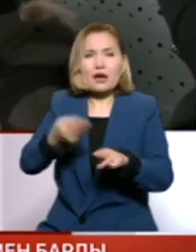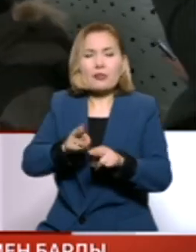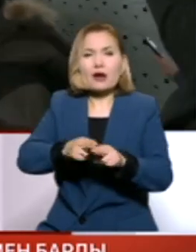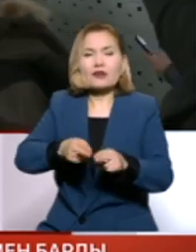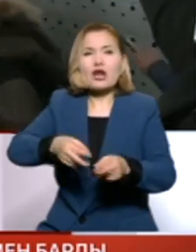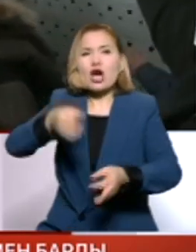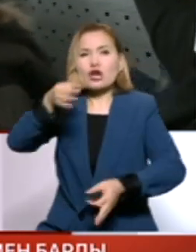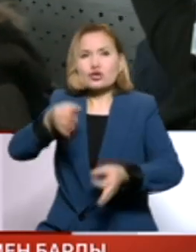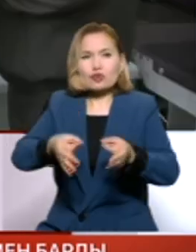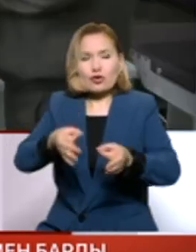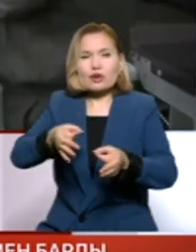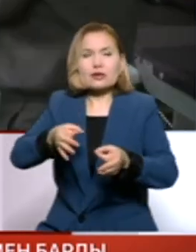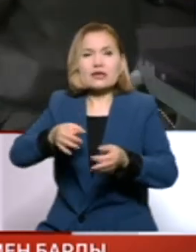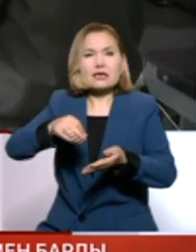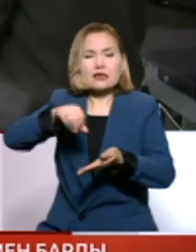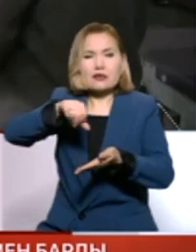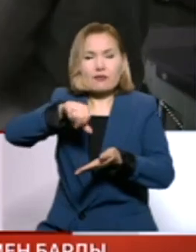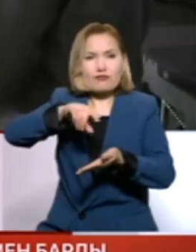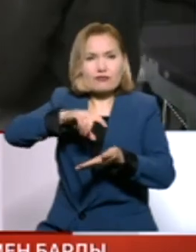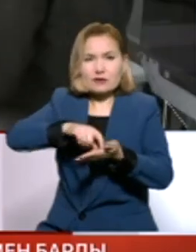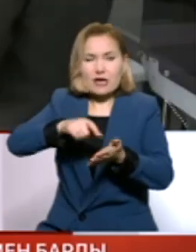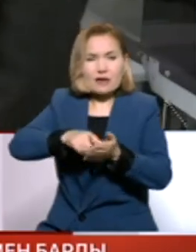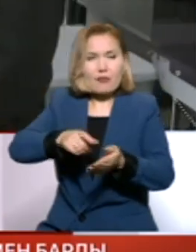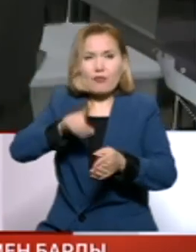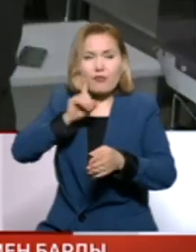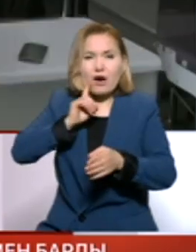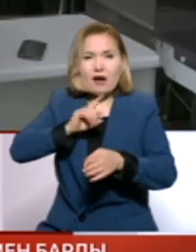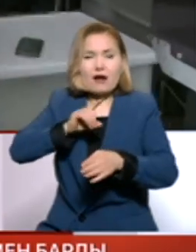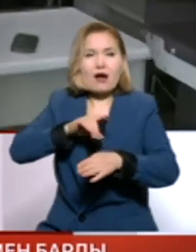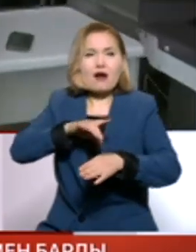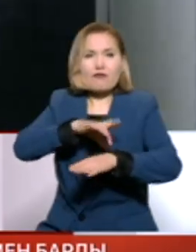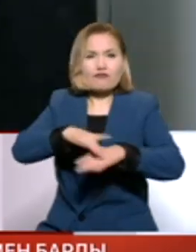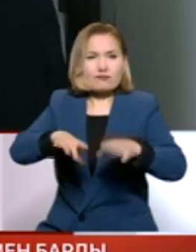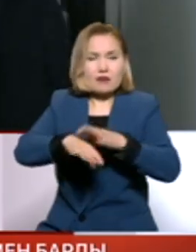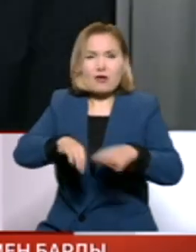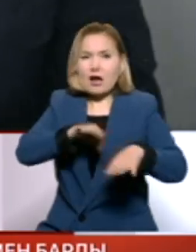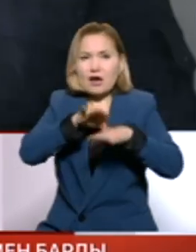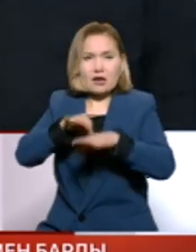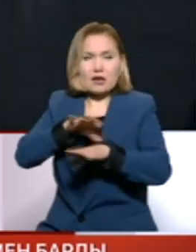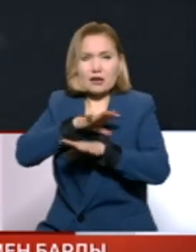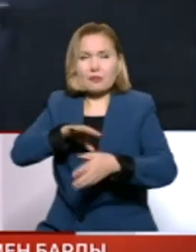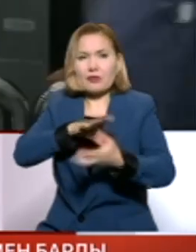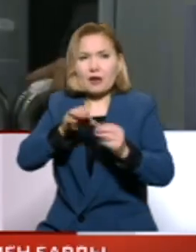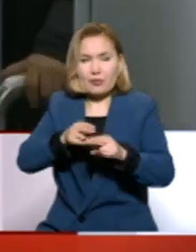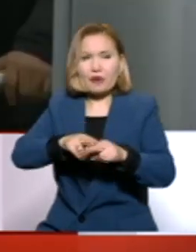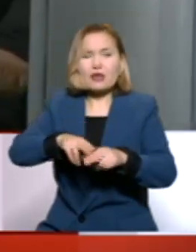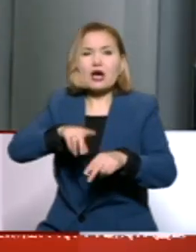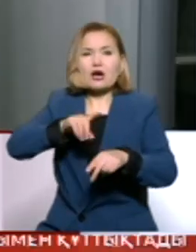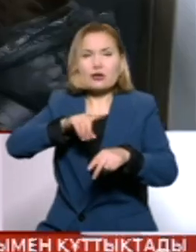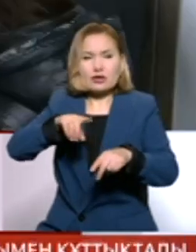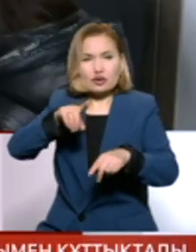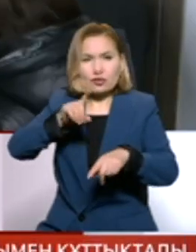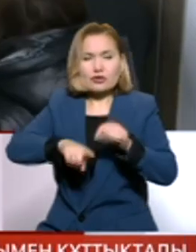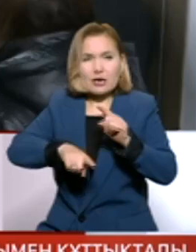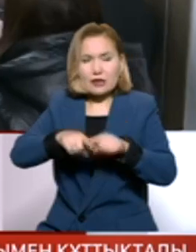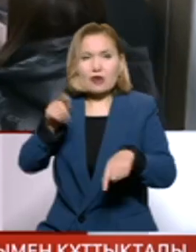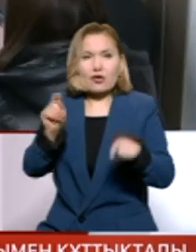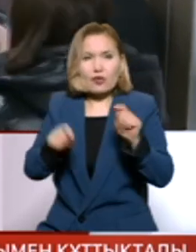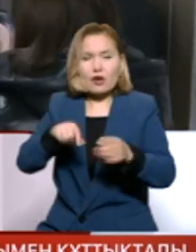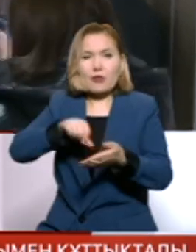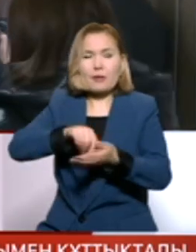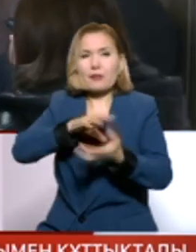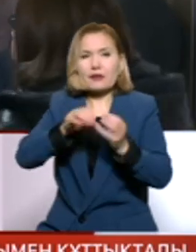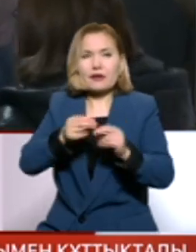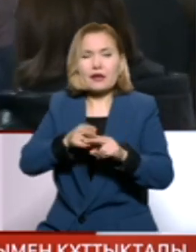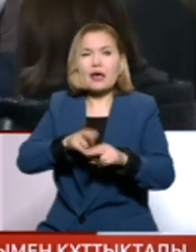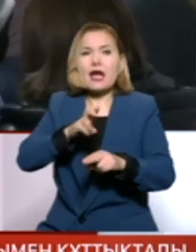залына жеткізілген жоқ. Бірақ олардың осы айыпталушы тараптың туысқандары сот залына келді. Айта кетейік, бұл